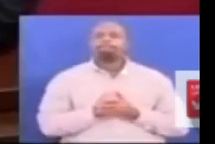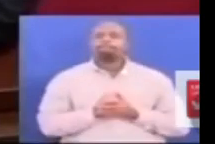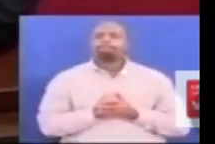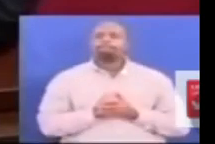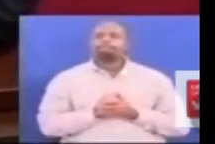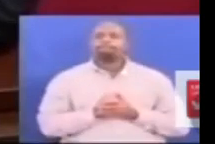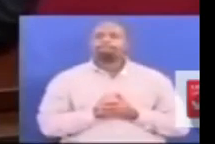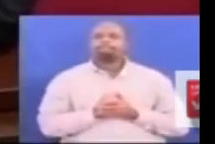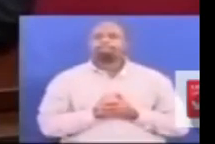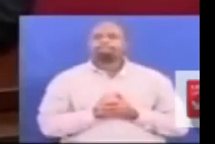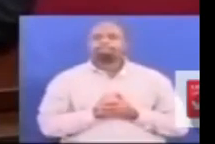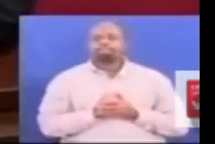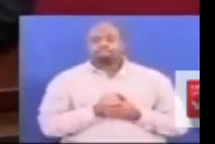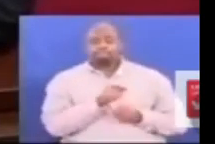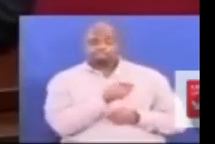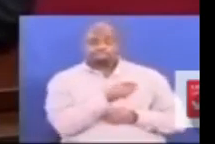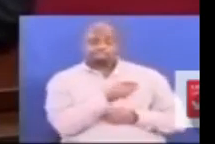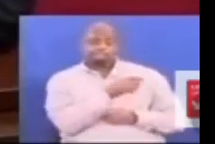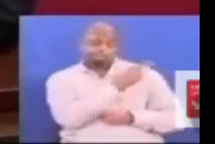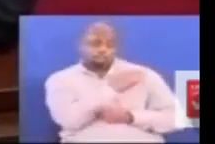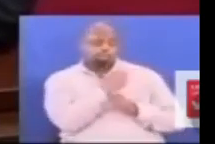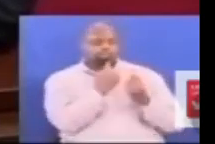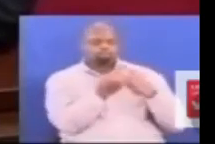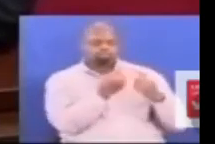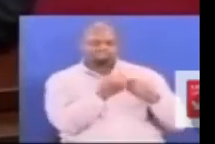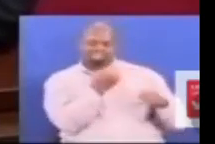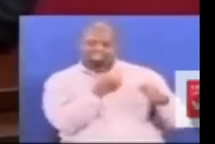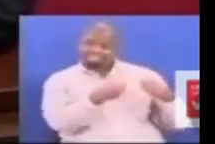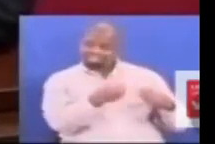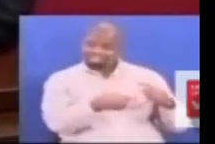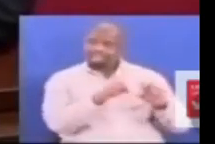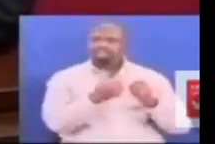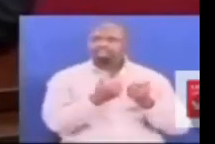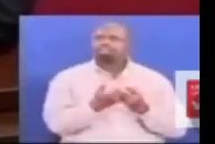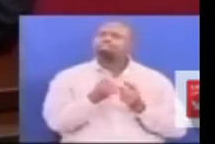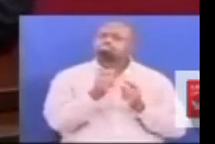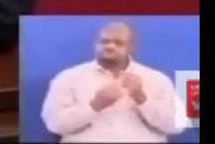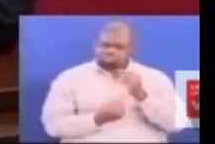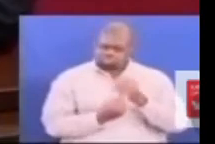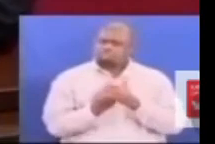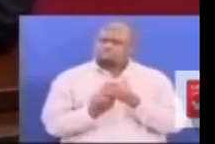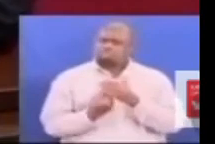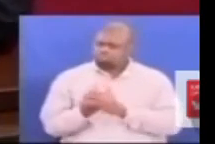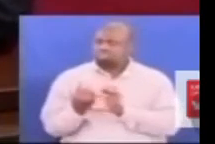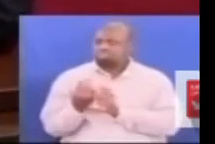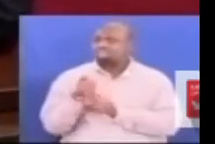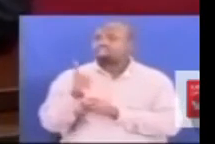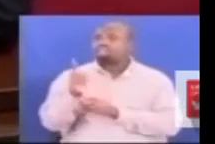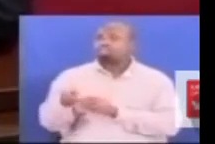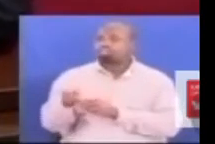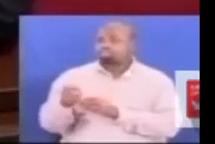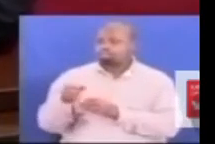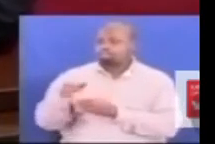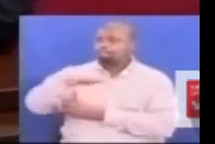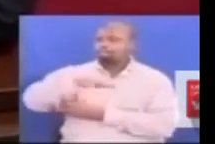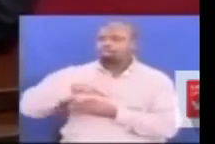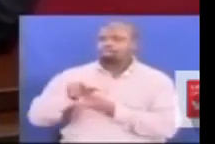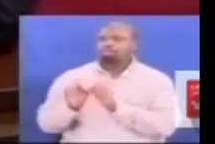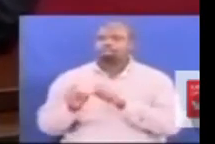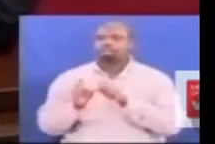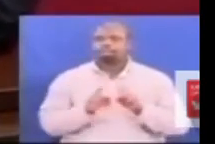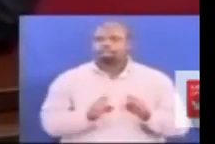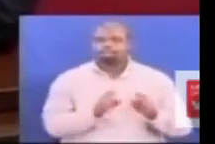Mheshimiwa Mbowe amezungumzia upande wa siasa, lakini pia matukio haya yako kwa ujumla wake nchini kwenye maeneo kadhaa,